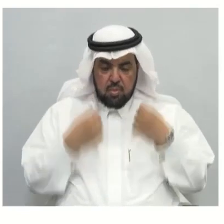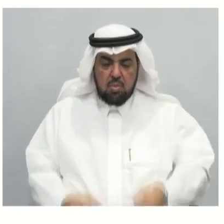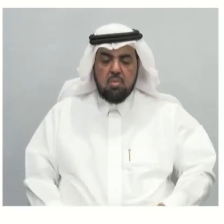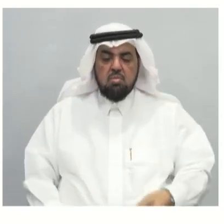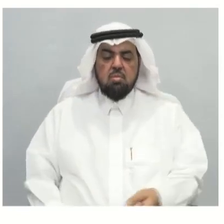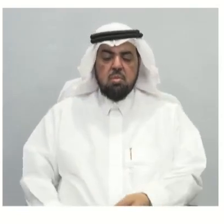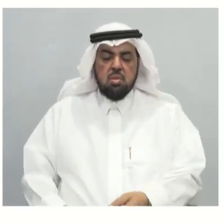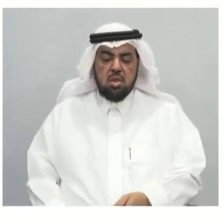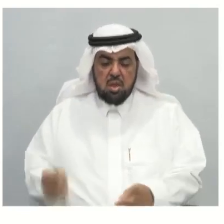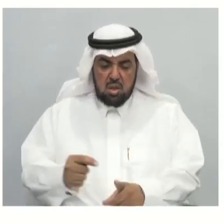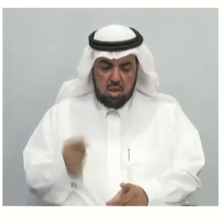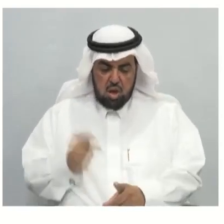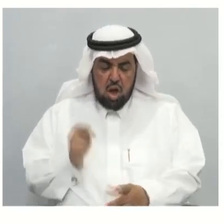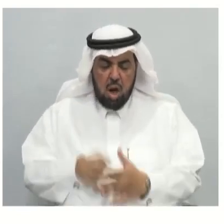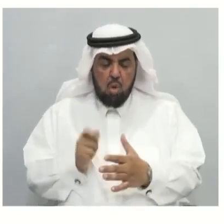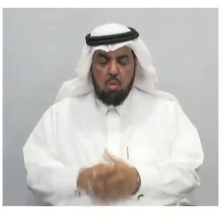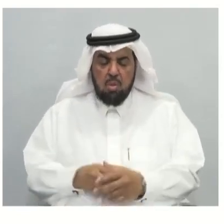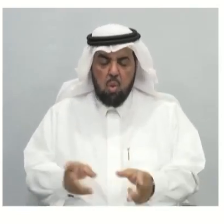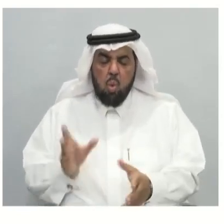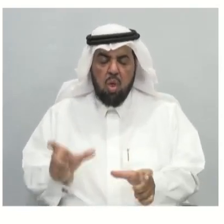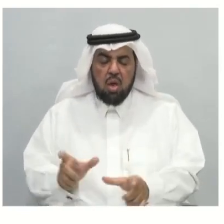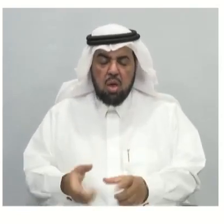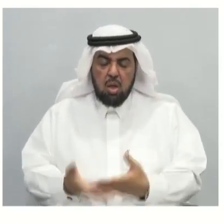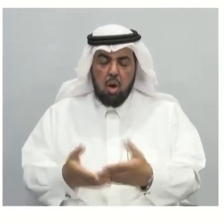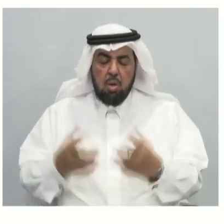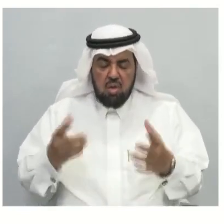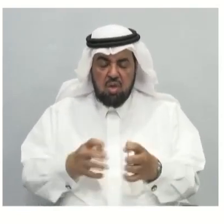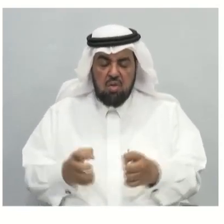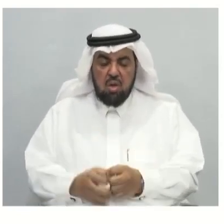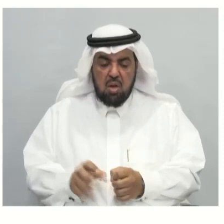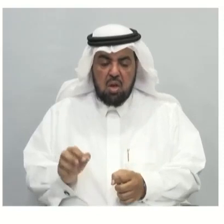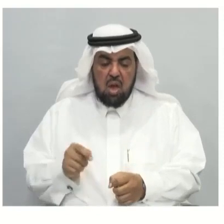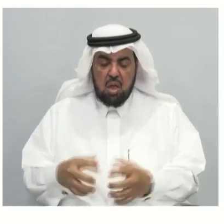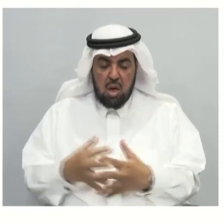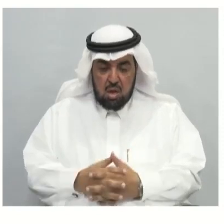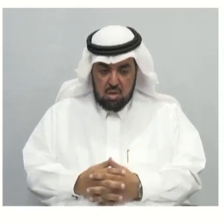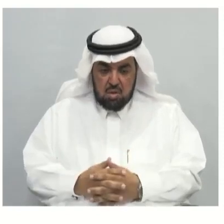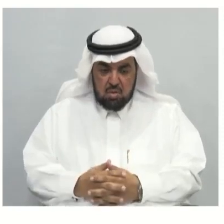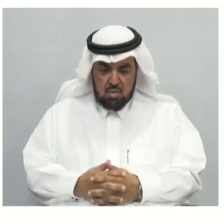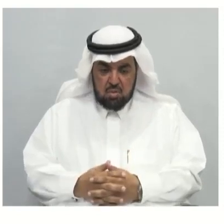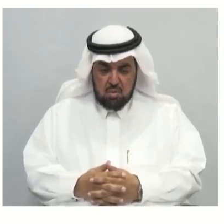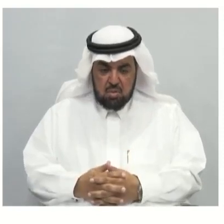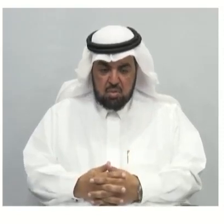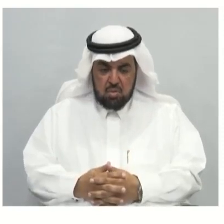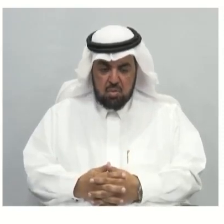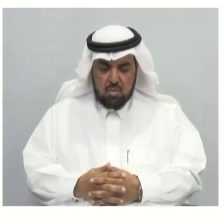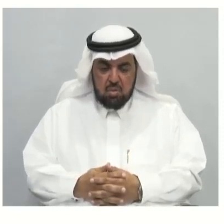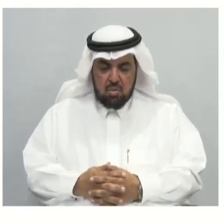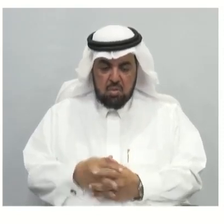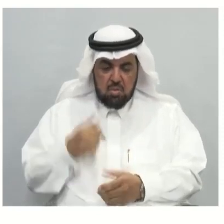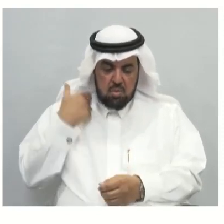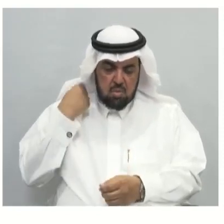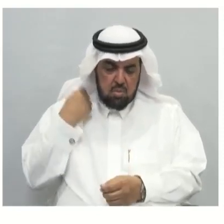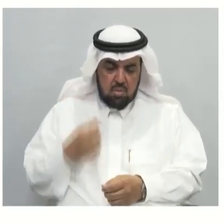عندما تهدف الشركه اتخاذ قرار مهم بحيث يشرح وضع الشركه ويقدم معلومات والتفسيرات واستنتاجات ذات علاقه التقارير الاعلاميه ام